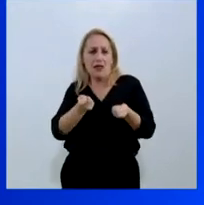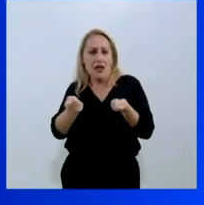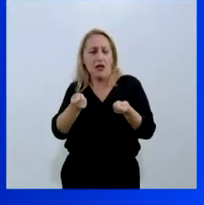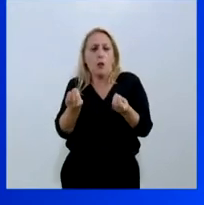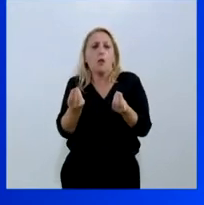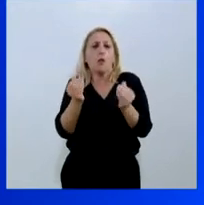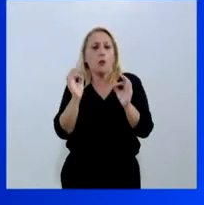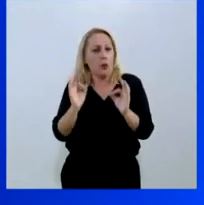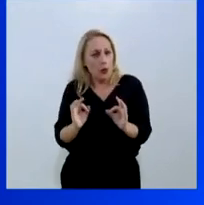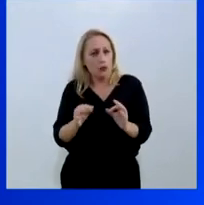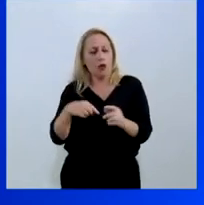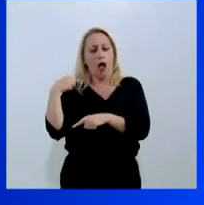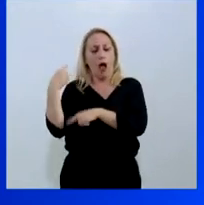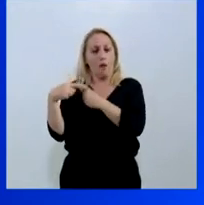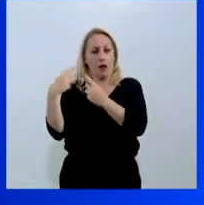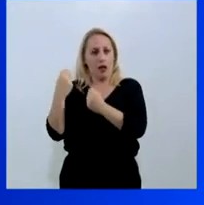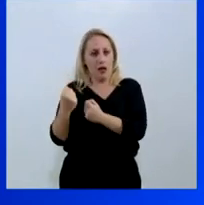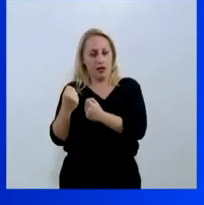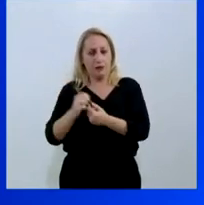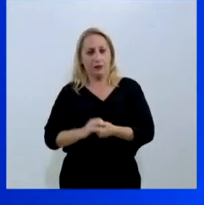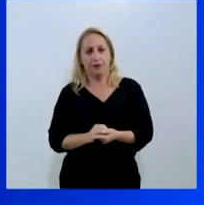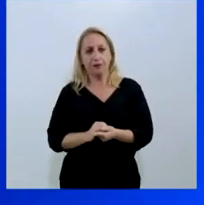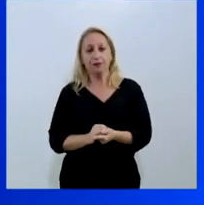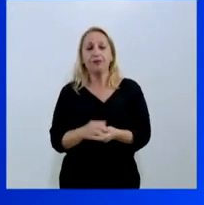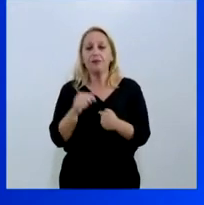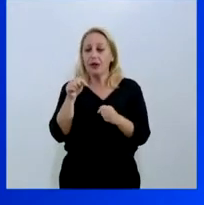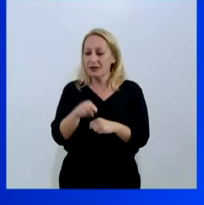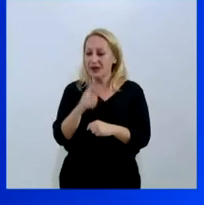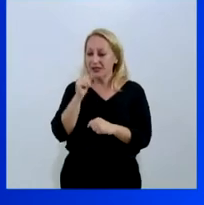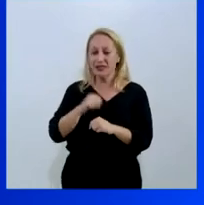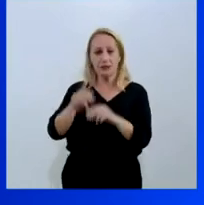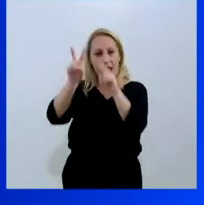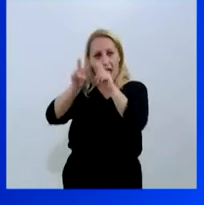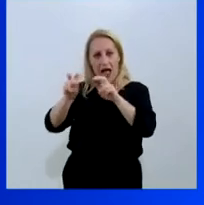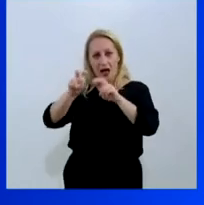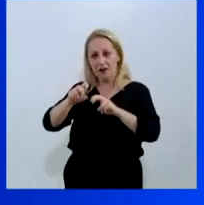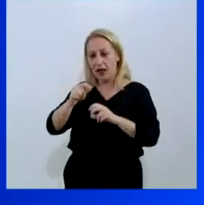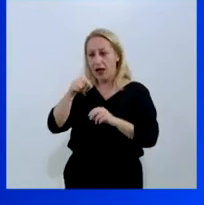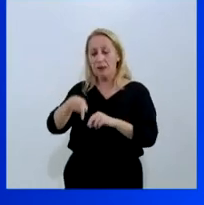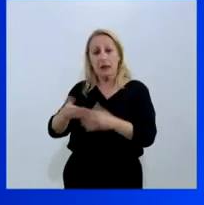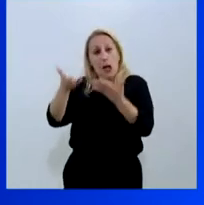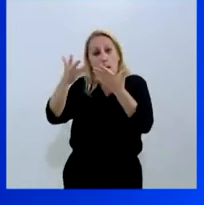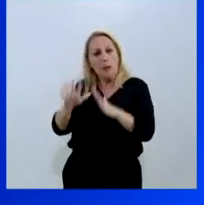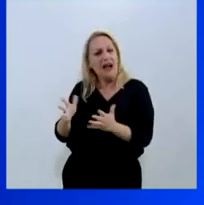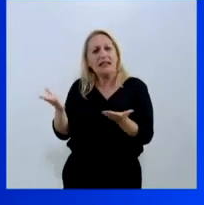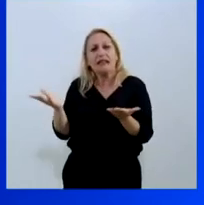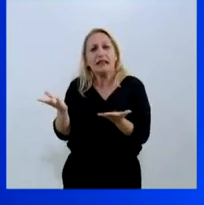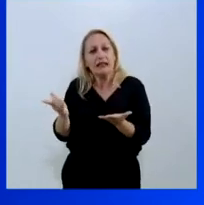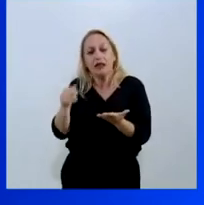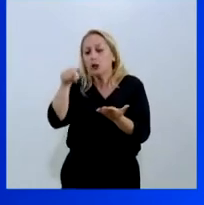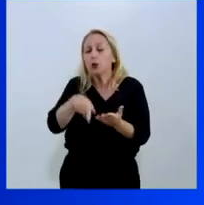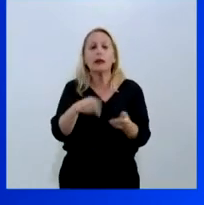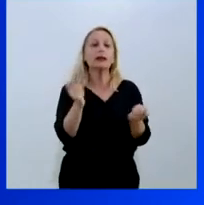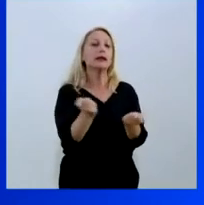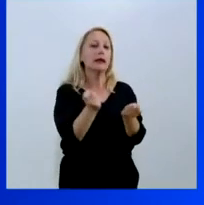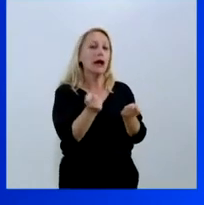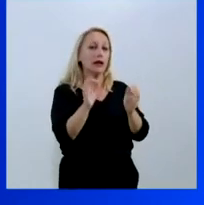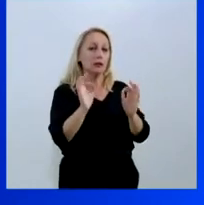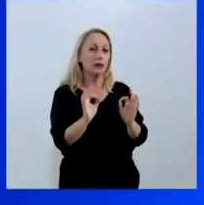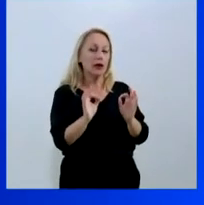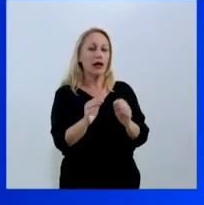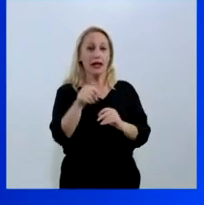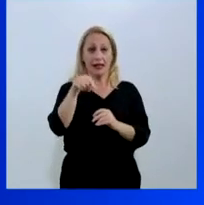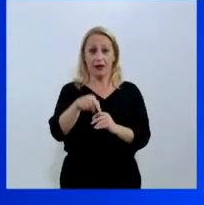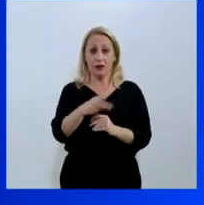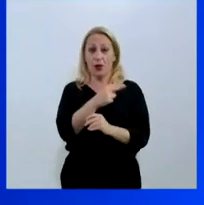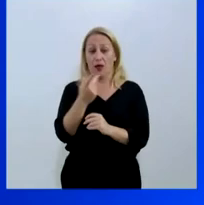υδάτων, μια πρώτη προσέγγιση του τι έγινε στο φαινόμενο και το τι πρέπει να κάνουμε από εδώ και στο εξής. Και αυτό προφανώς δεν έχει να κάνει μόνο με